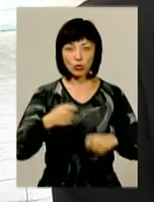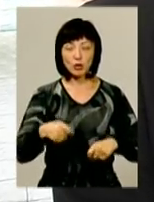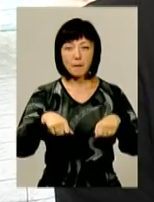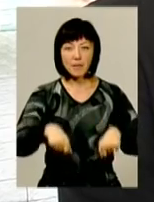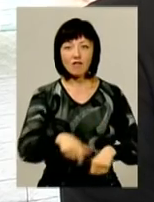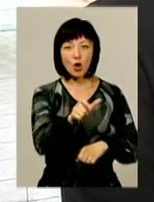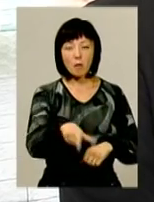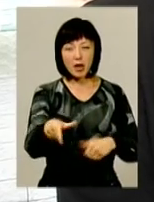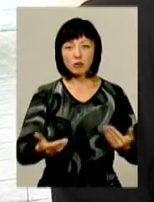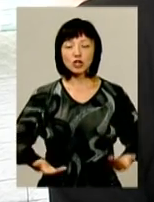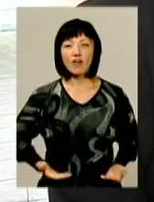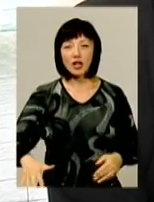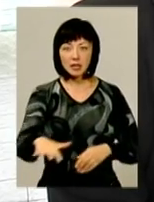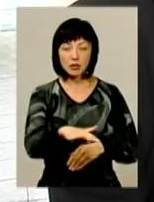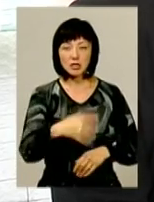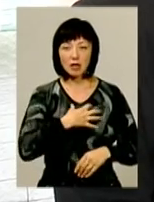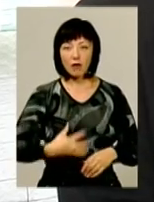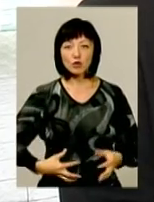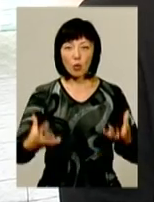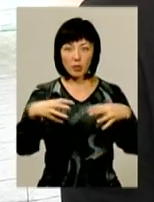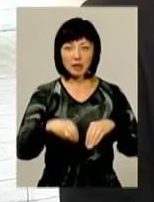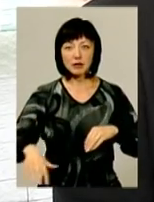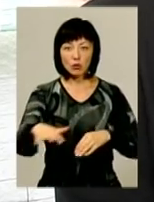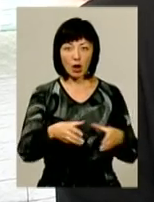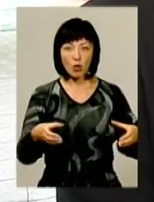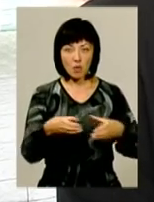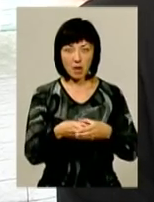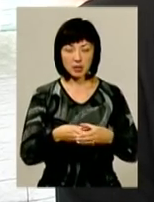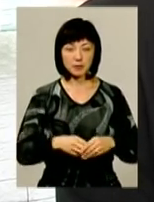громадян, які проживають на території Славутської об'єднаної територіальної громади.